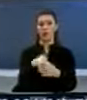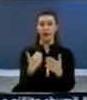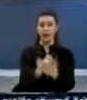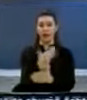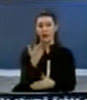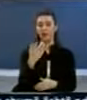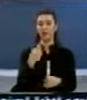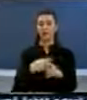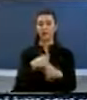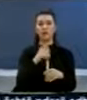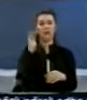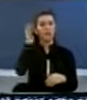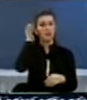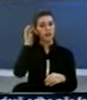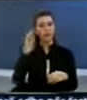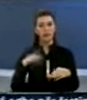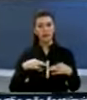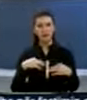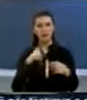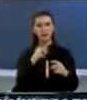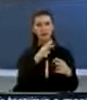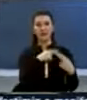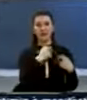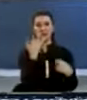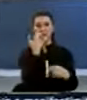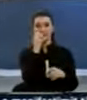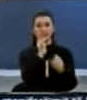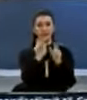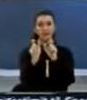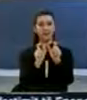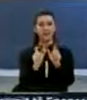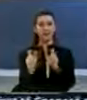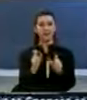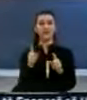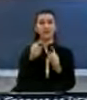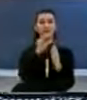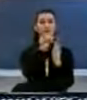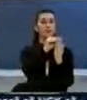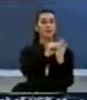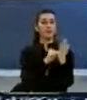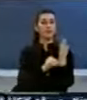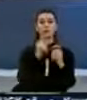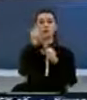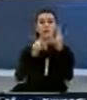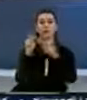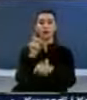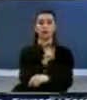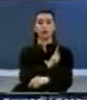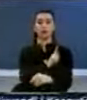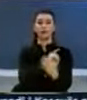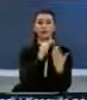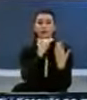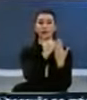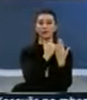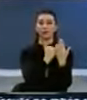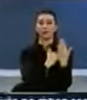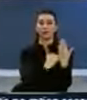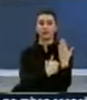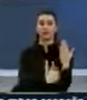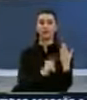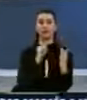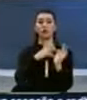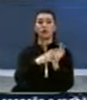qeveritar dhe Ministria e Shëndetësisë të jetë të përgjegjshme dhe kujdesshme që lista e pritjes të mos jetë gjatë